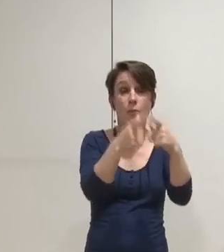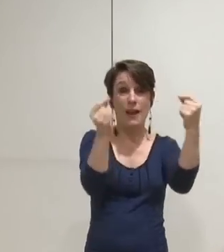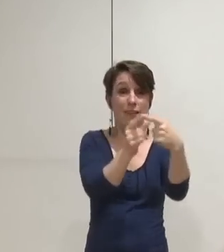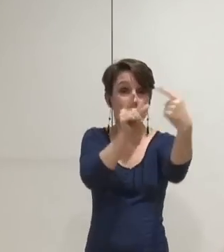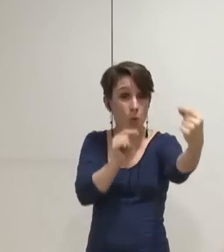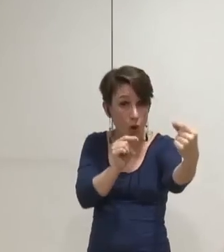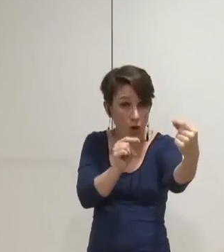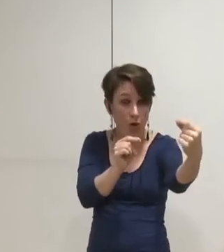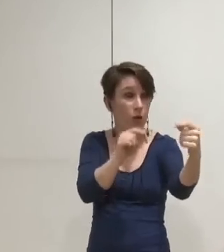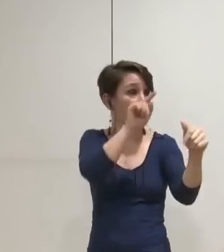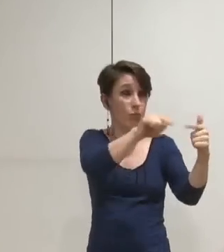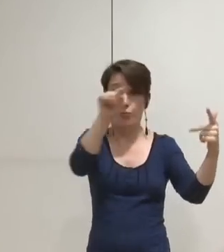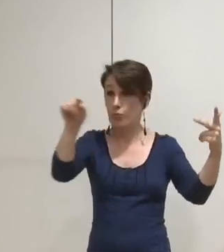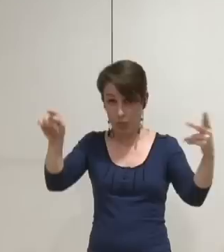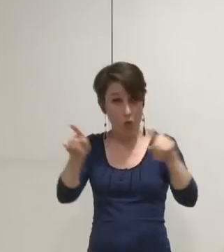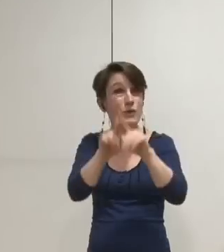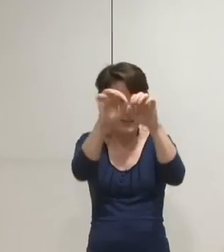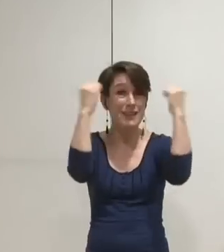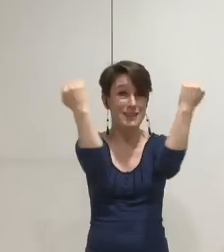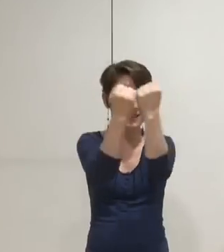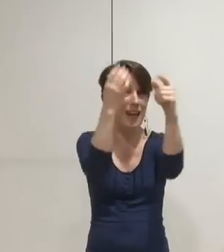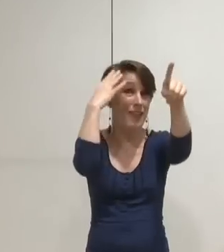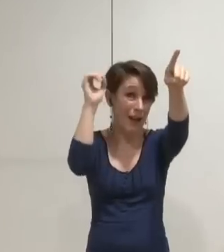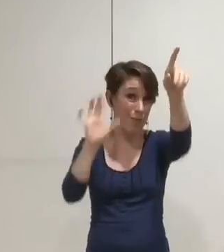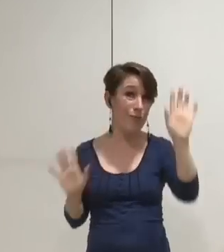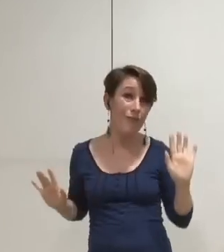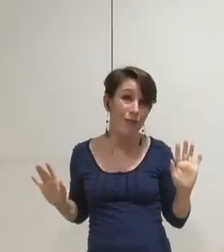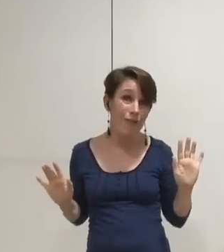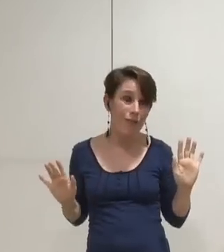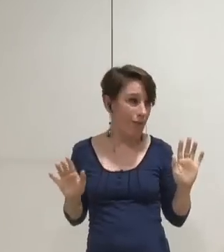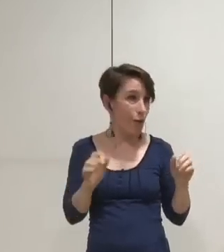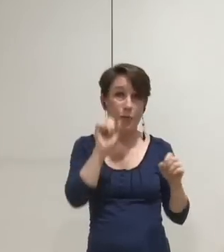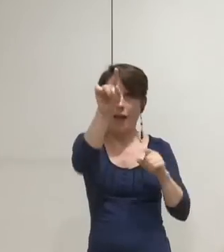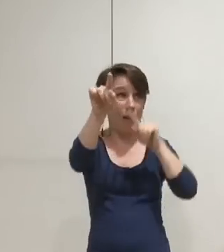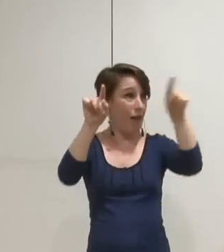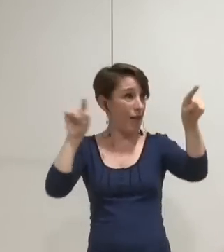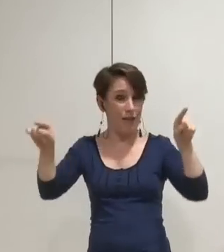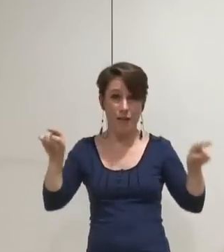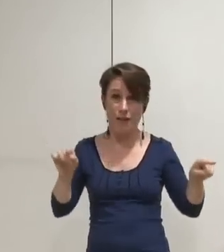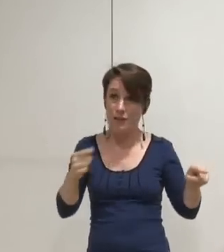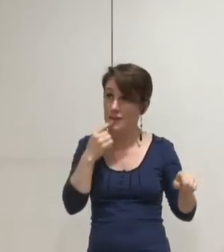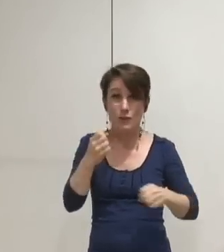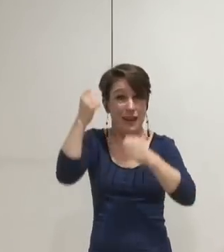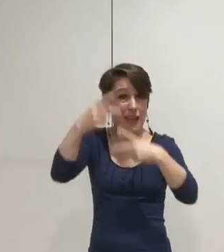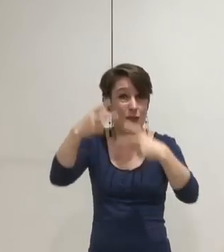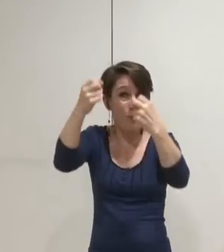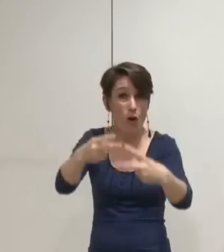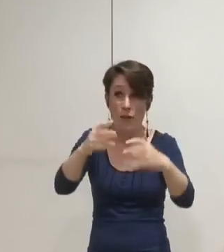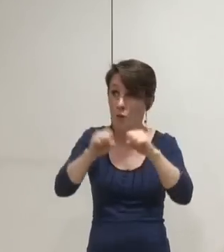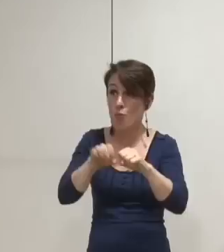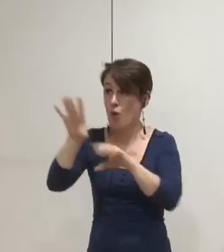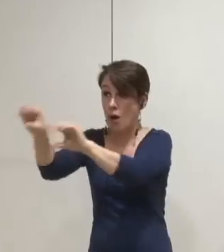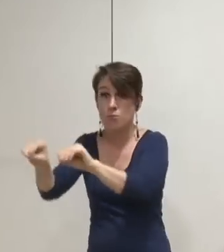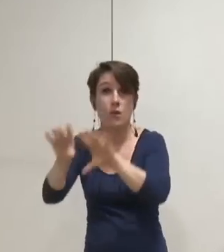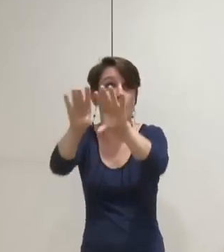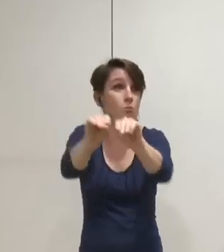et même du Stade des Alpes événementiel qui inclut éventuellement d'autres manifestations à caractère